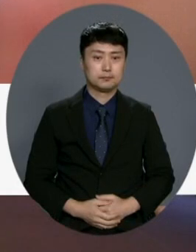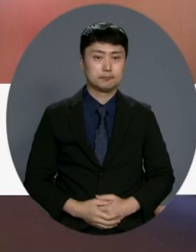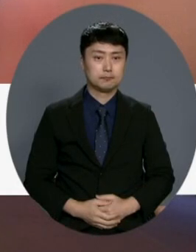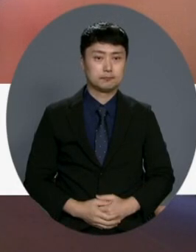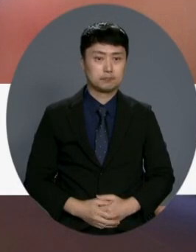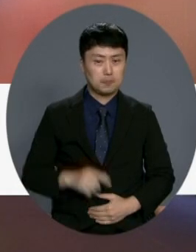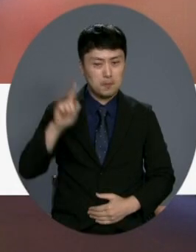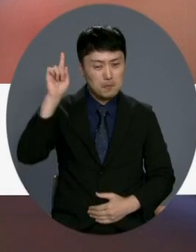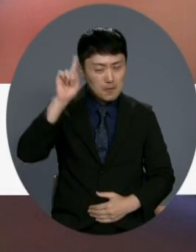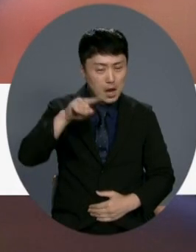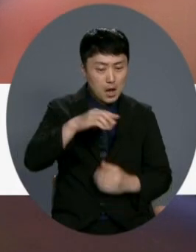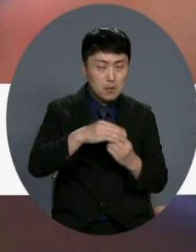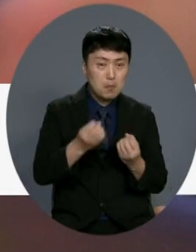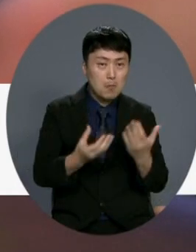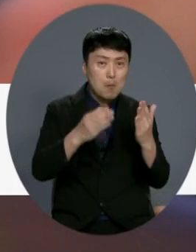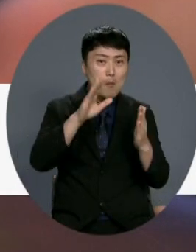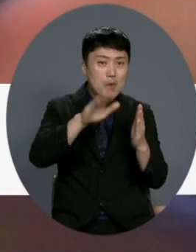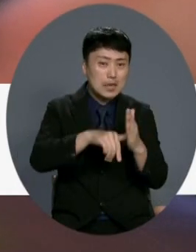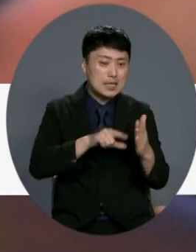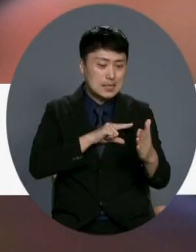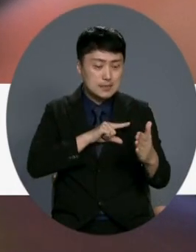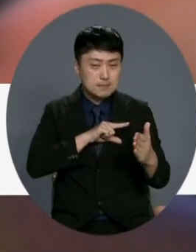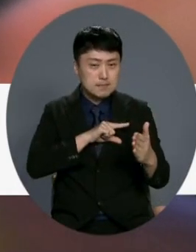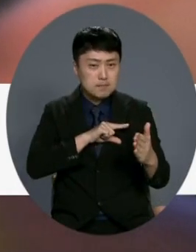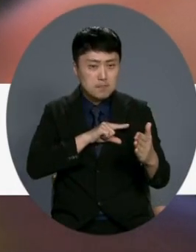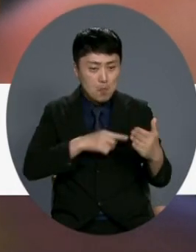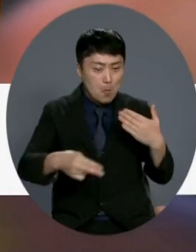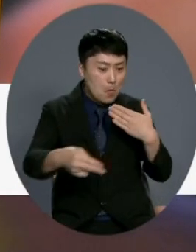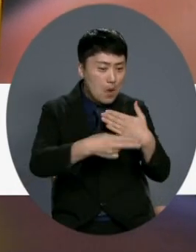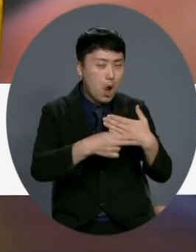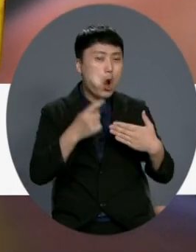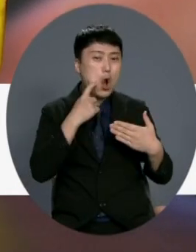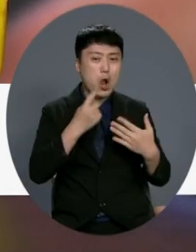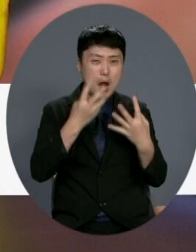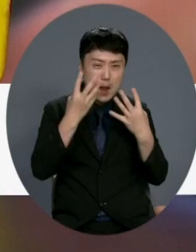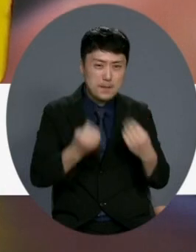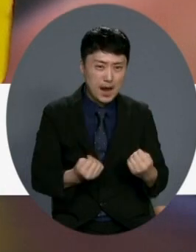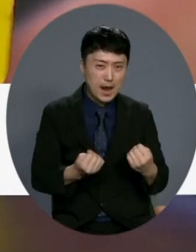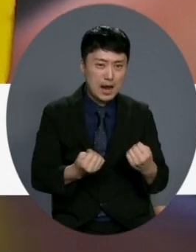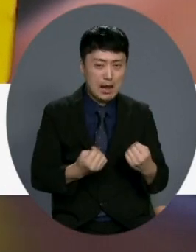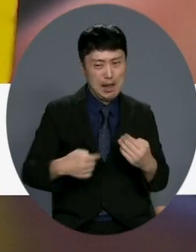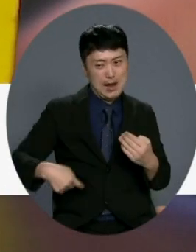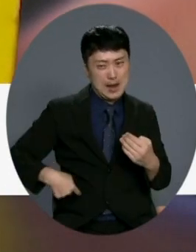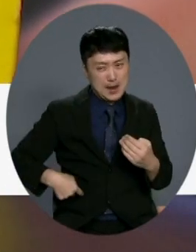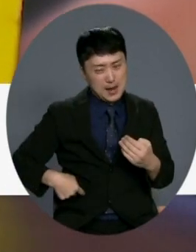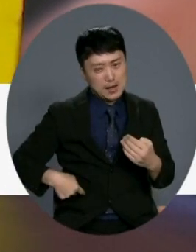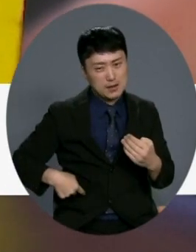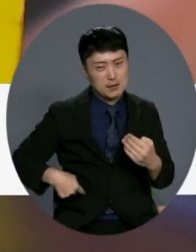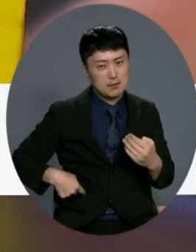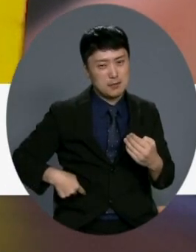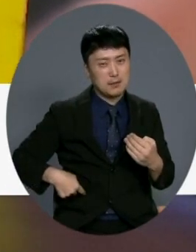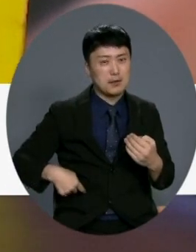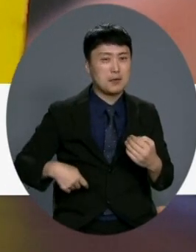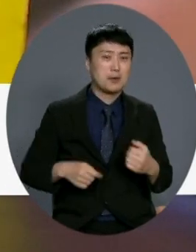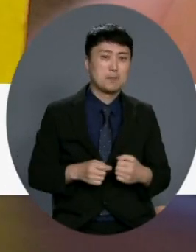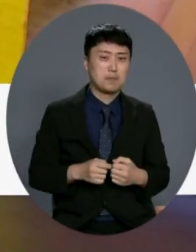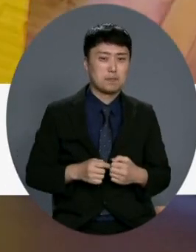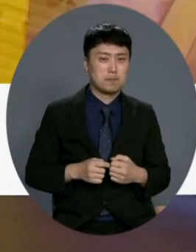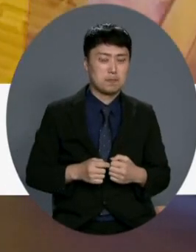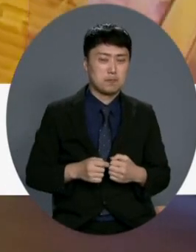매년 명절마다 원산지를 소격하는 일이 끊이지 않고 있습니다. 양심까지 속이는 상술, 이번 추석에는